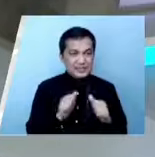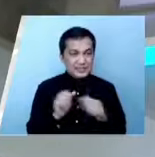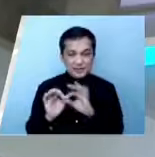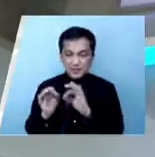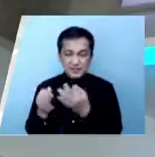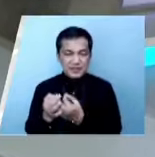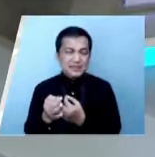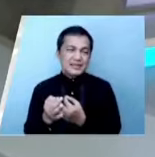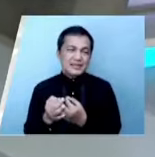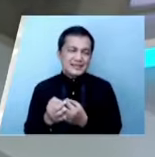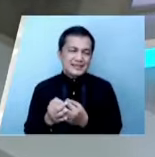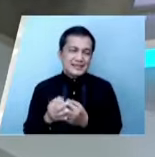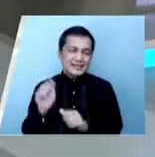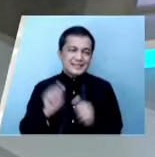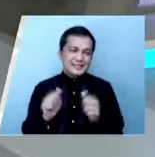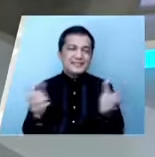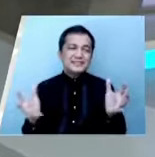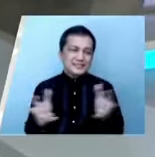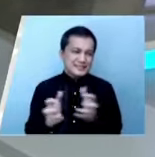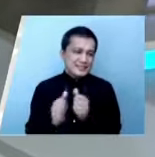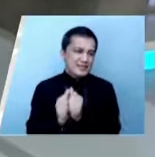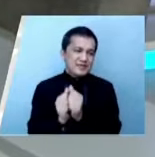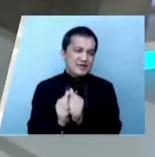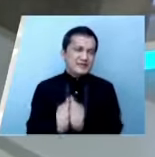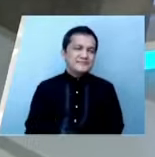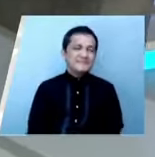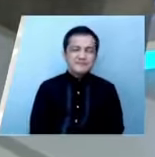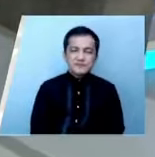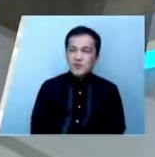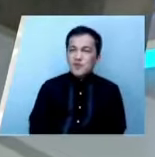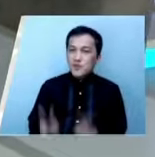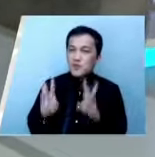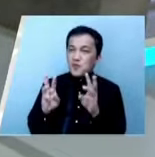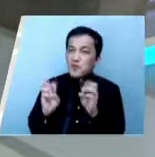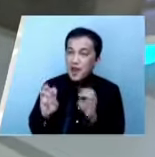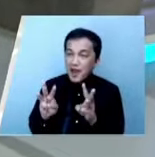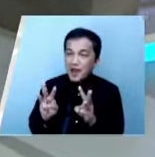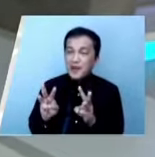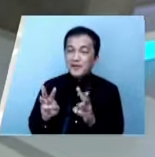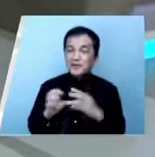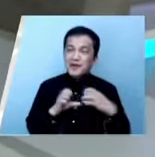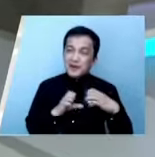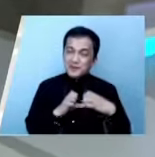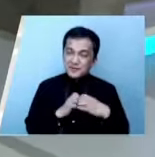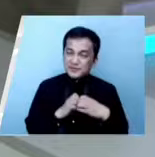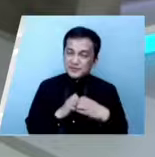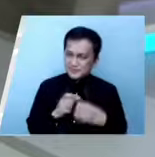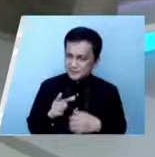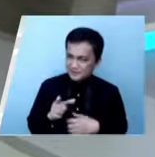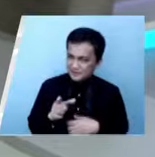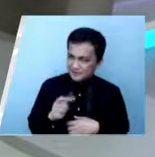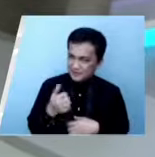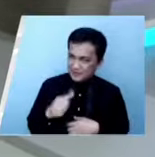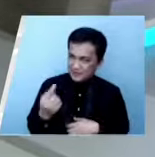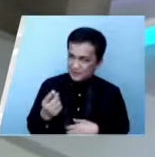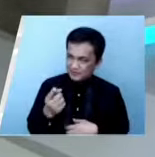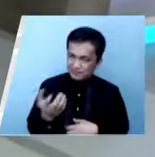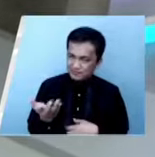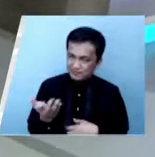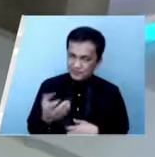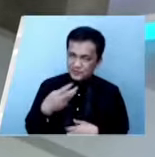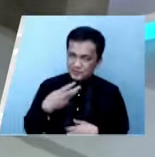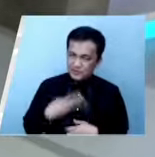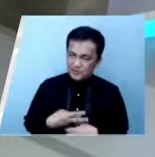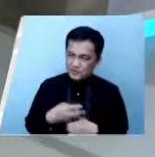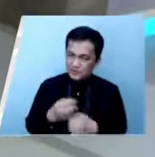na magsasama-sama. Ooh, wow! Speaking of Kapuso stars, yes. Is there anyone here that you wish to